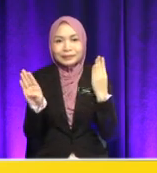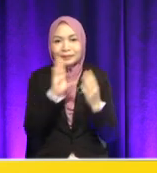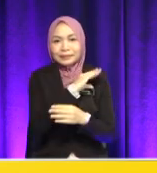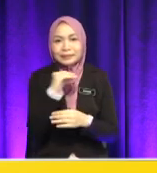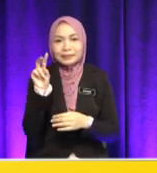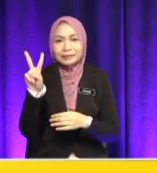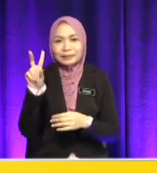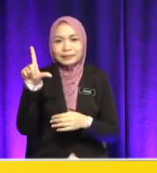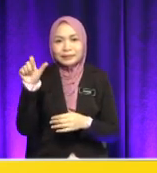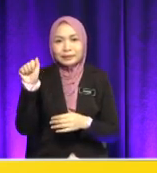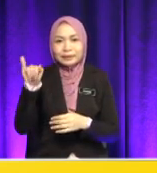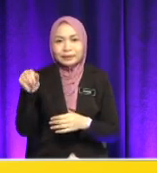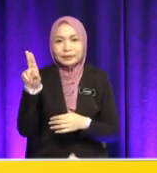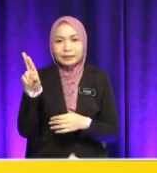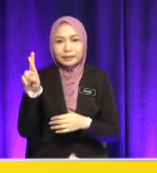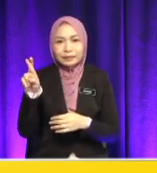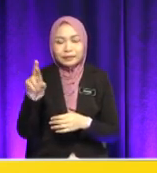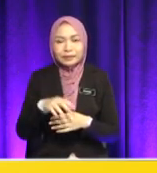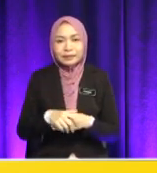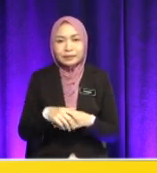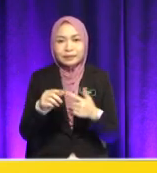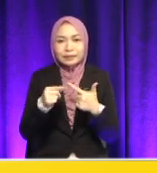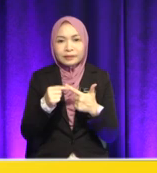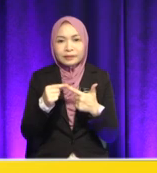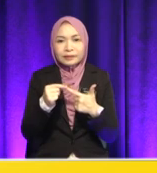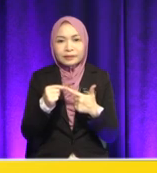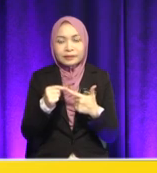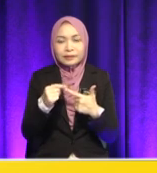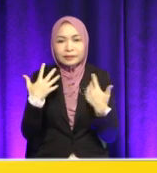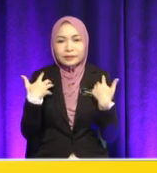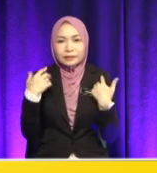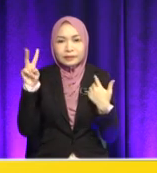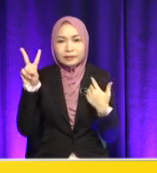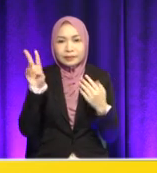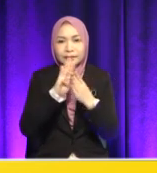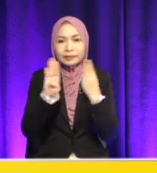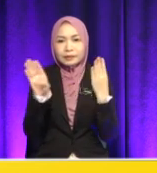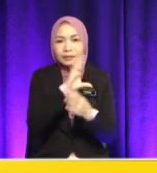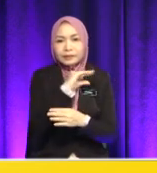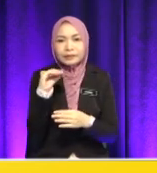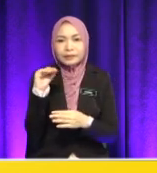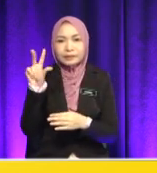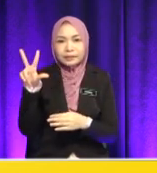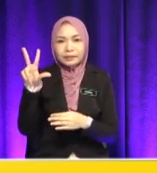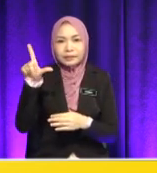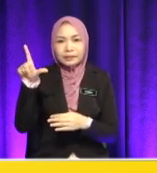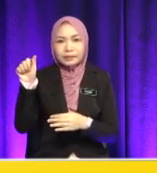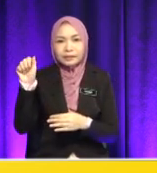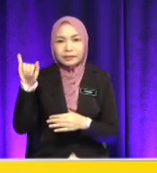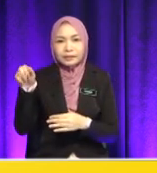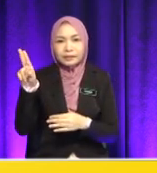berarti yang kedua ada dua barisan tetapi ada tiga laju Adakah boleh dibawa simetri